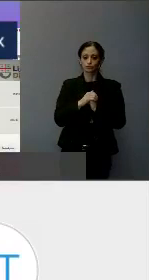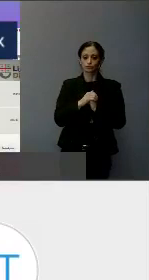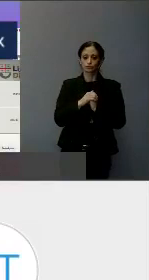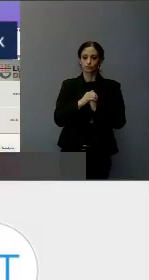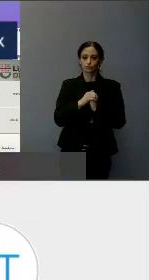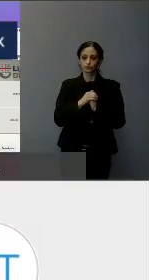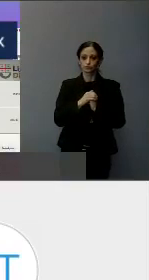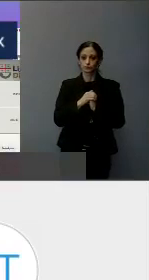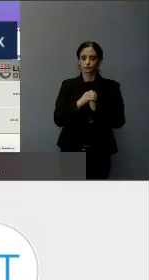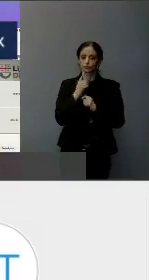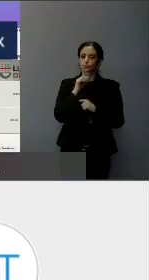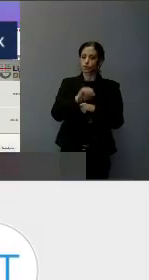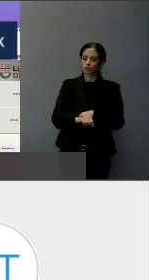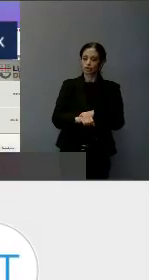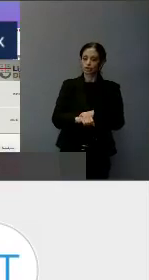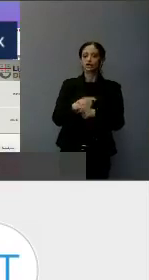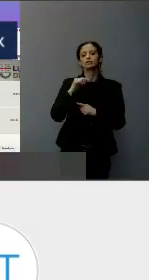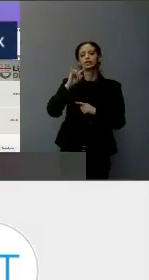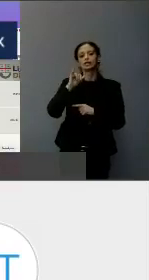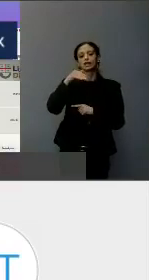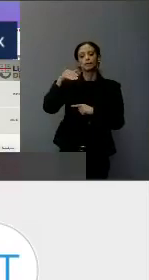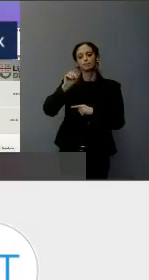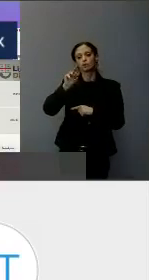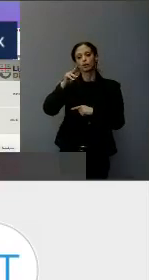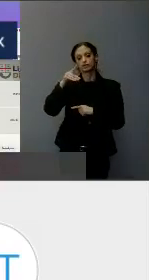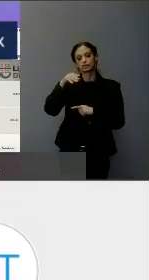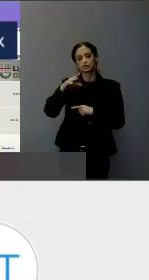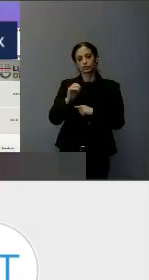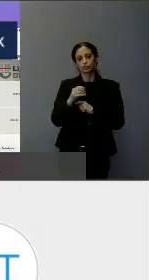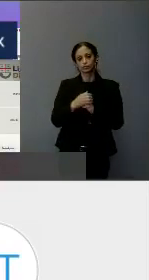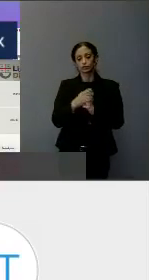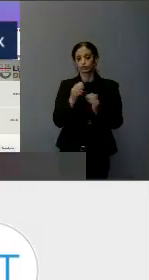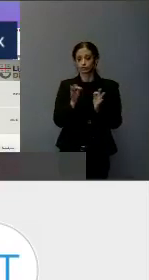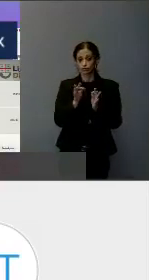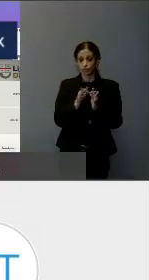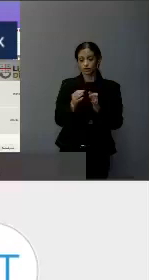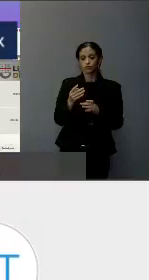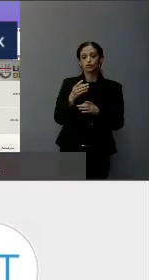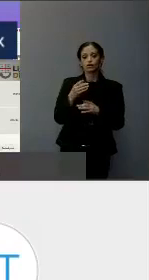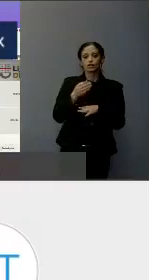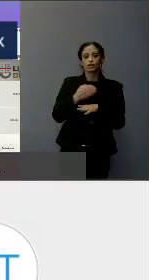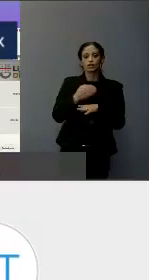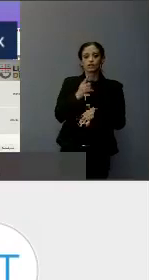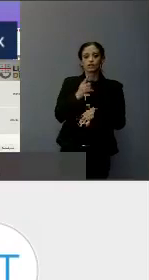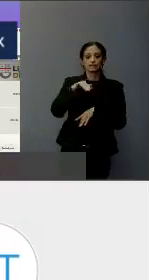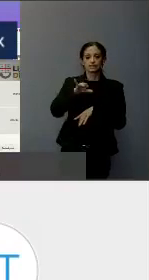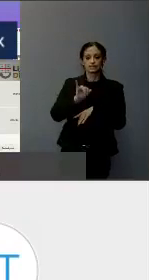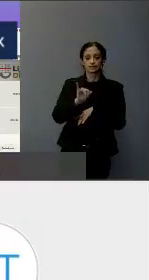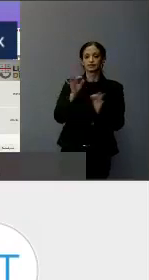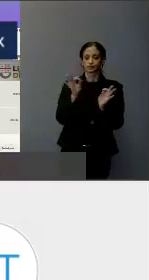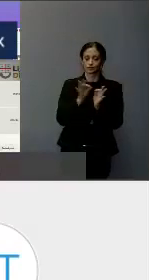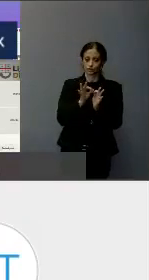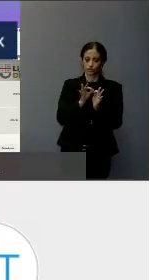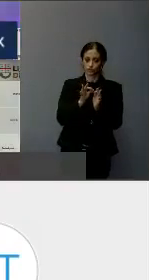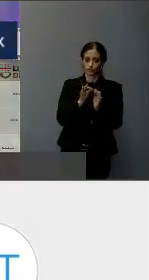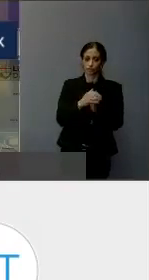comprare o consiglieri mordino amorevole consigliera pini amorevole